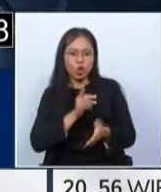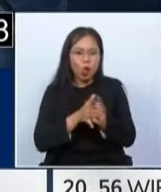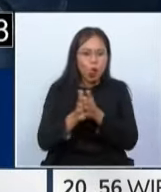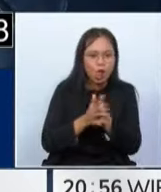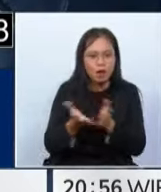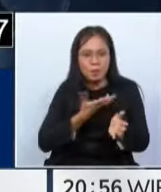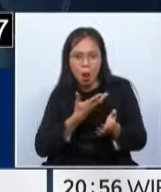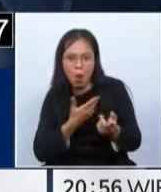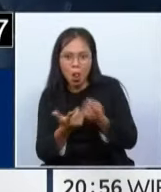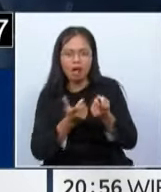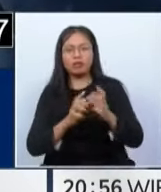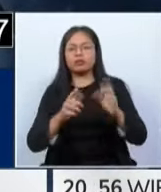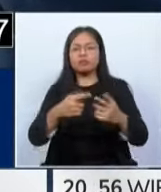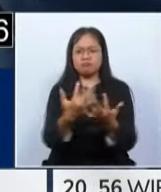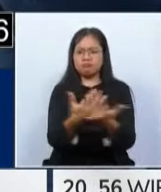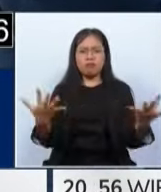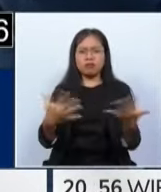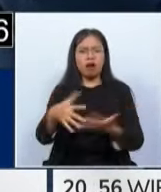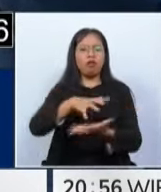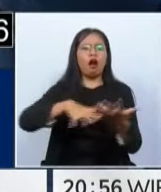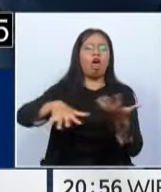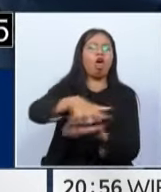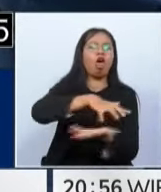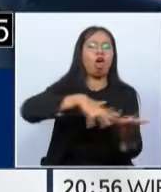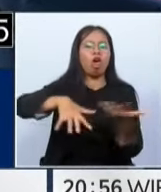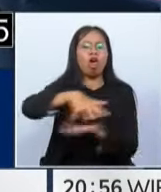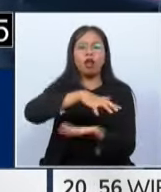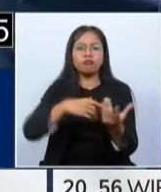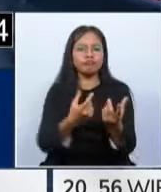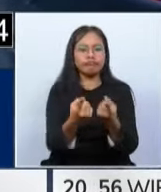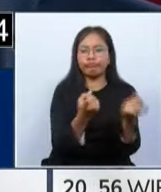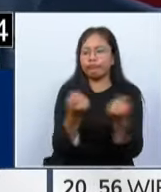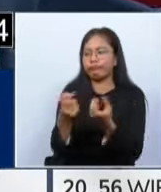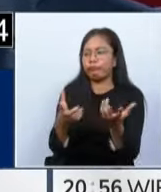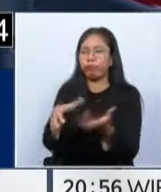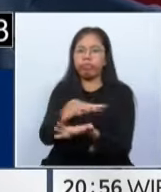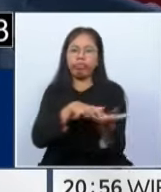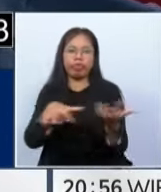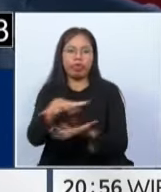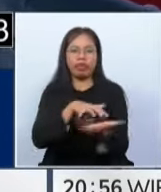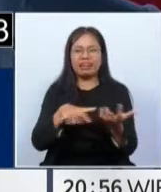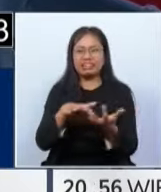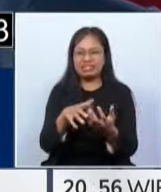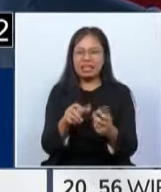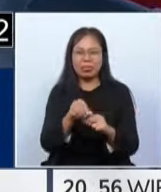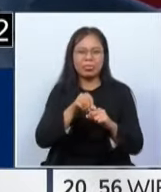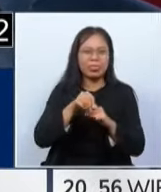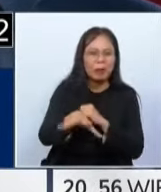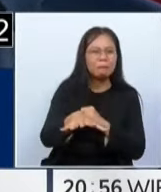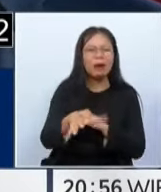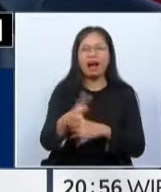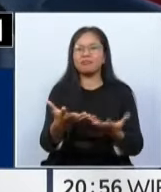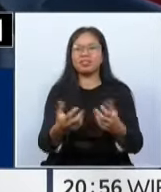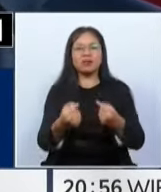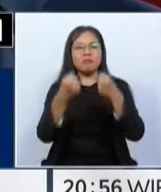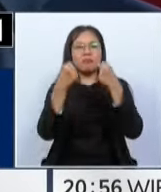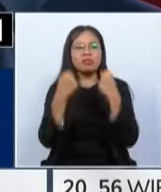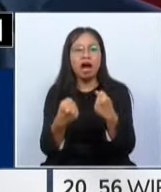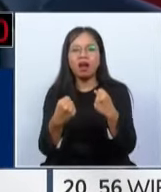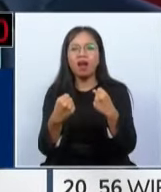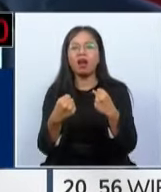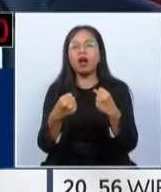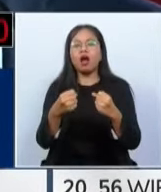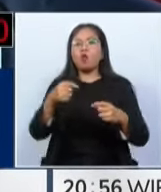menyesatkan rakyat kita menghasut rakyat kita membahayakan pertahanan keamanan rakyat